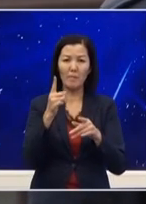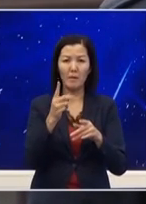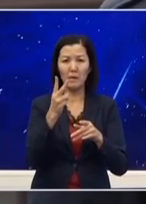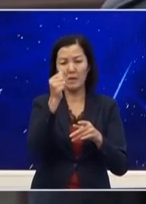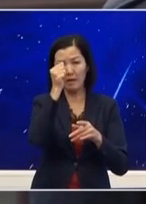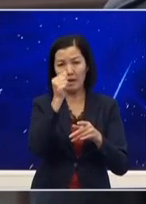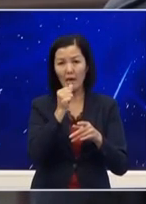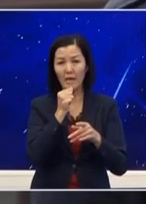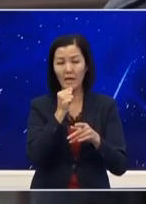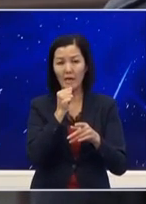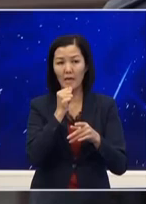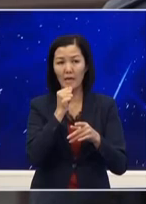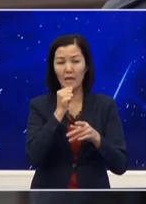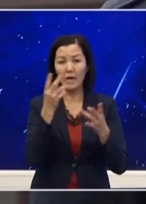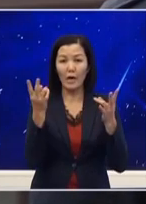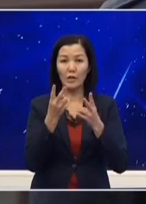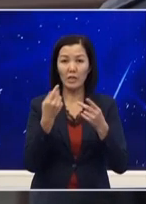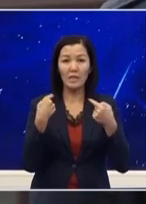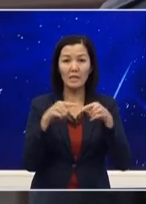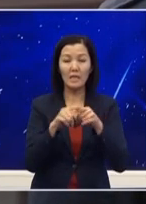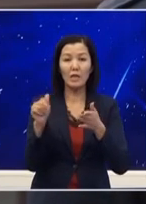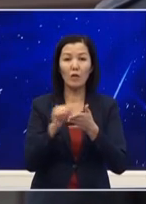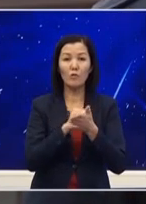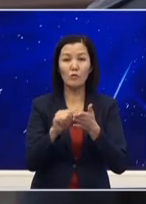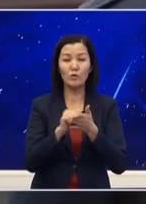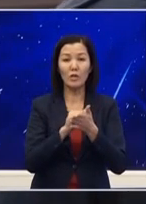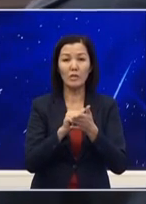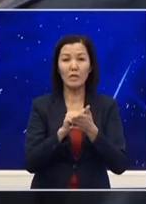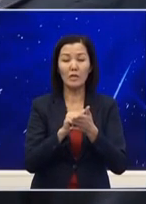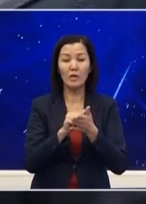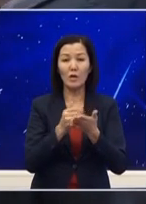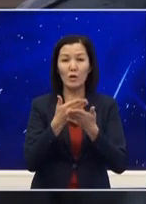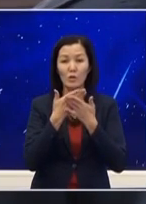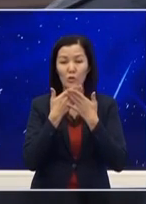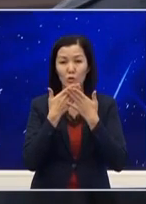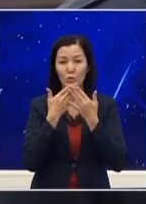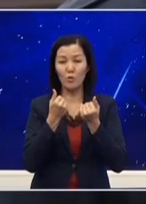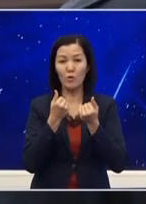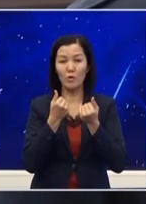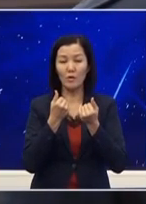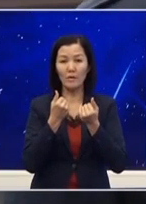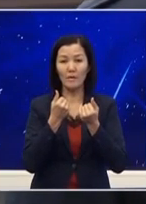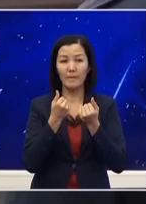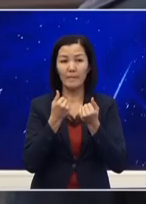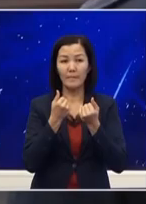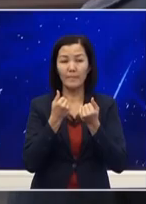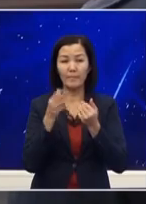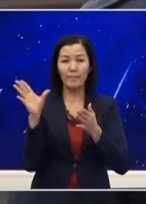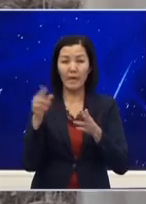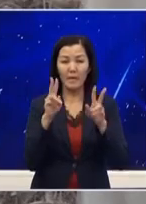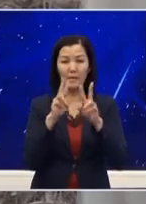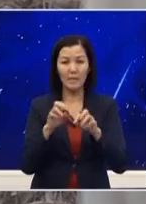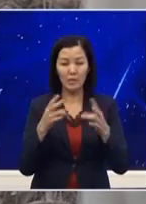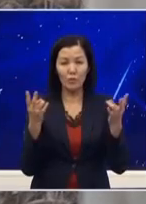ай керек тиісті техникалық документтерді өз қолында ұстайды. Бір күні оптом алып келеді. Оның барын біз қарастырып шығымыз